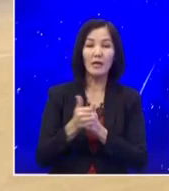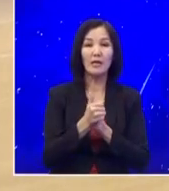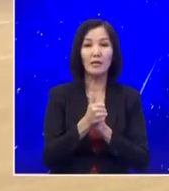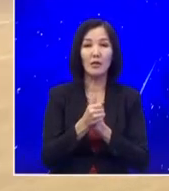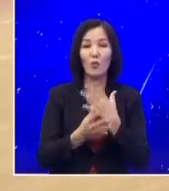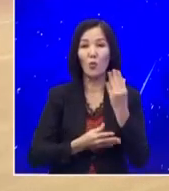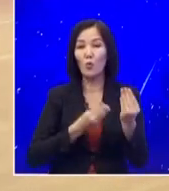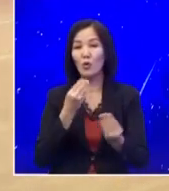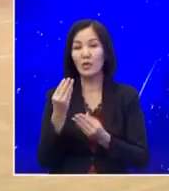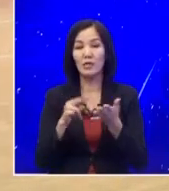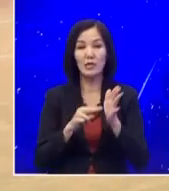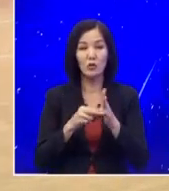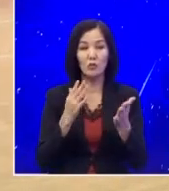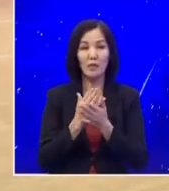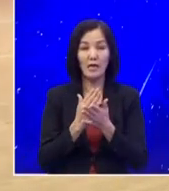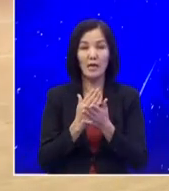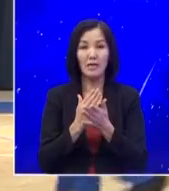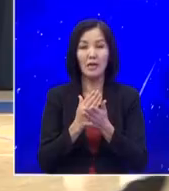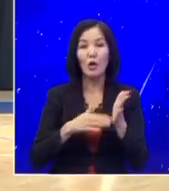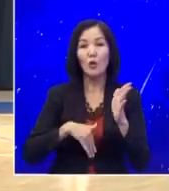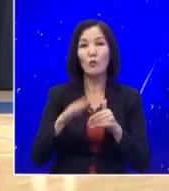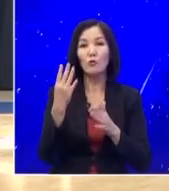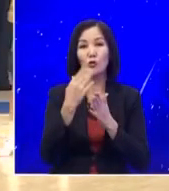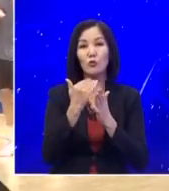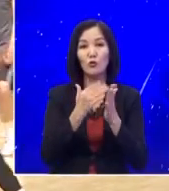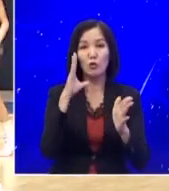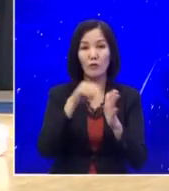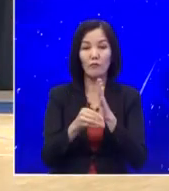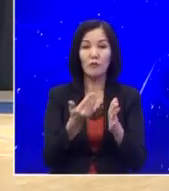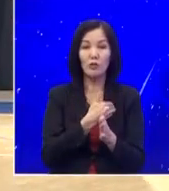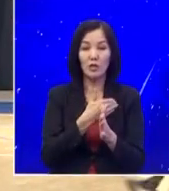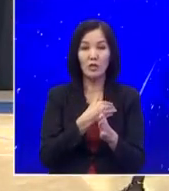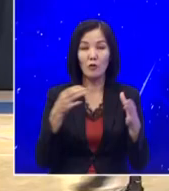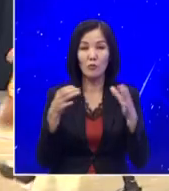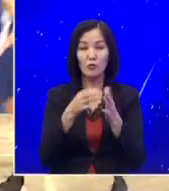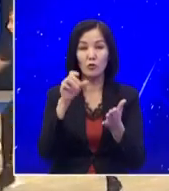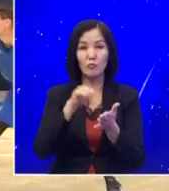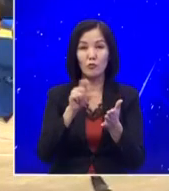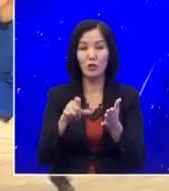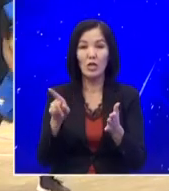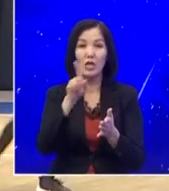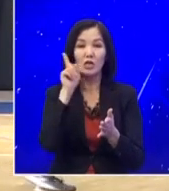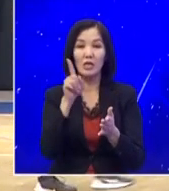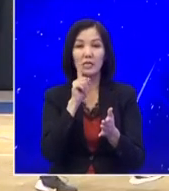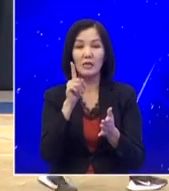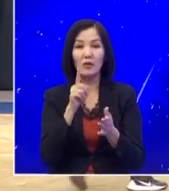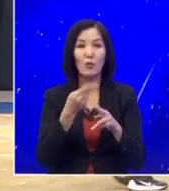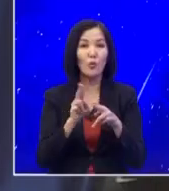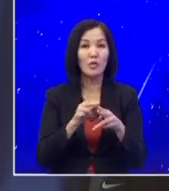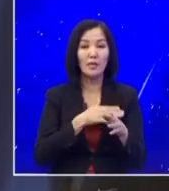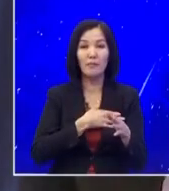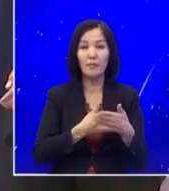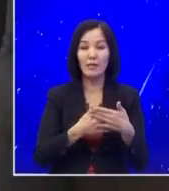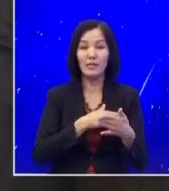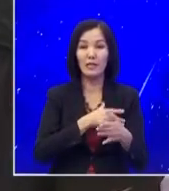кезеңінде ойнау жоспарланған. Сонымен қатар өздік үштіктен көріну басты мақсаты. Ұжым мүшелері жас болса да алаңда төселіп қалған.